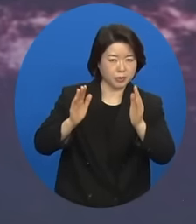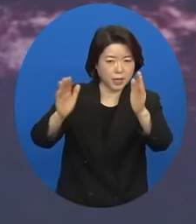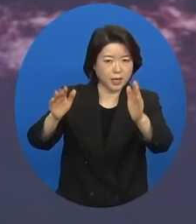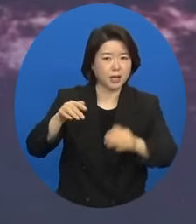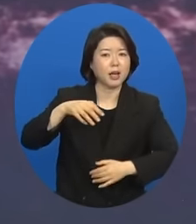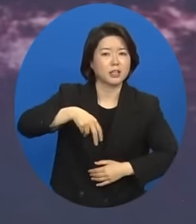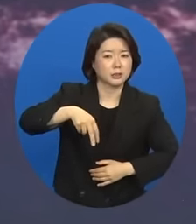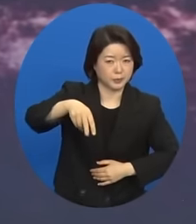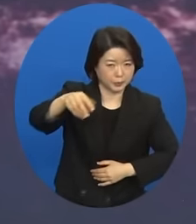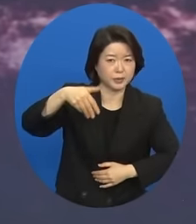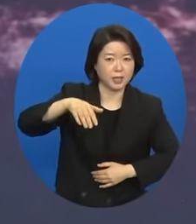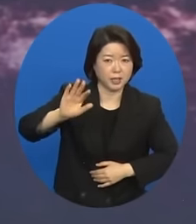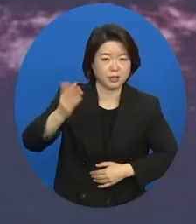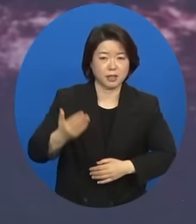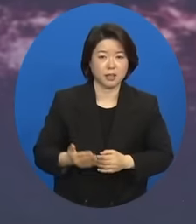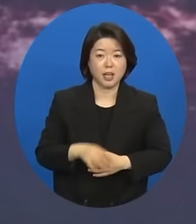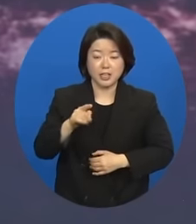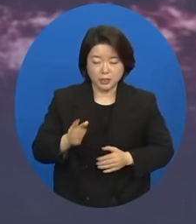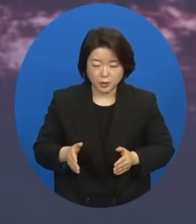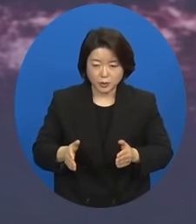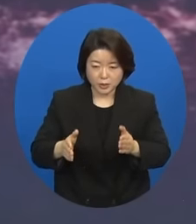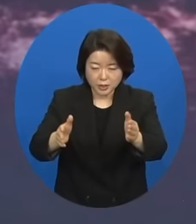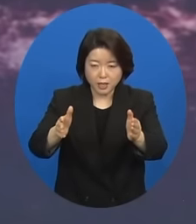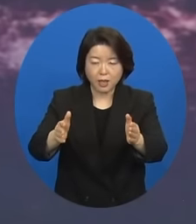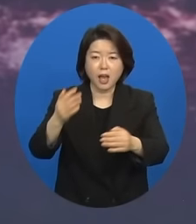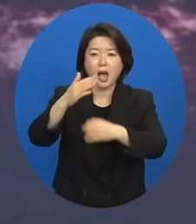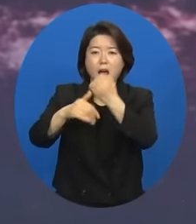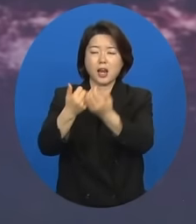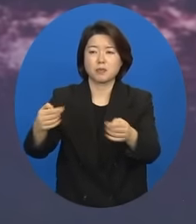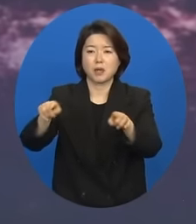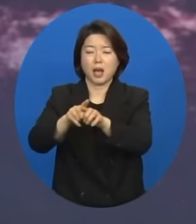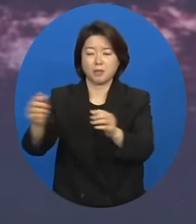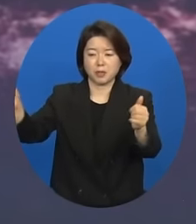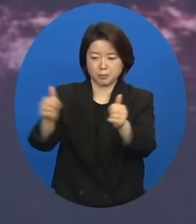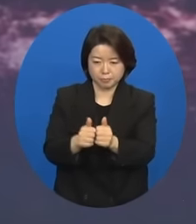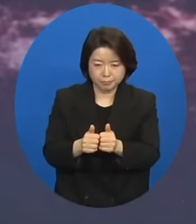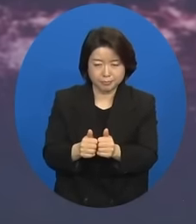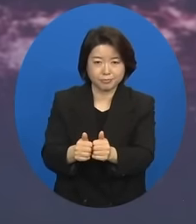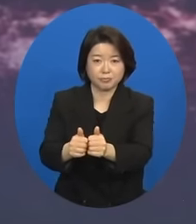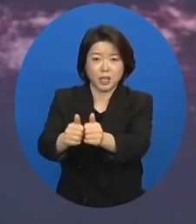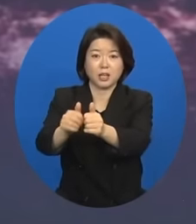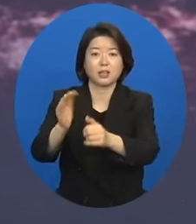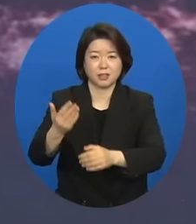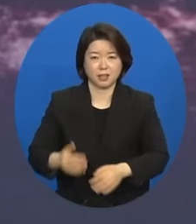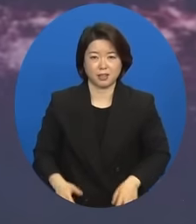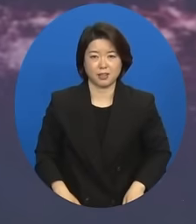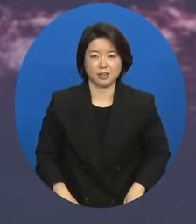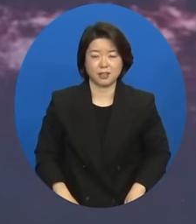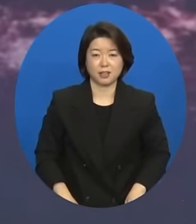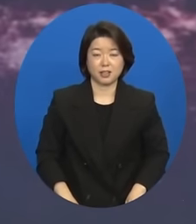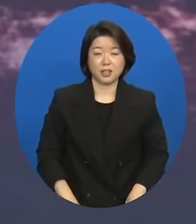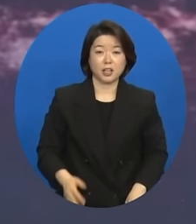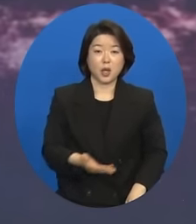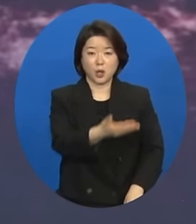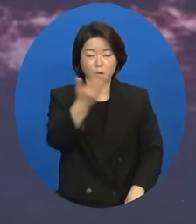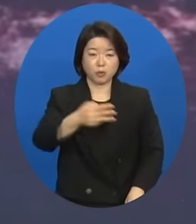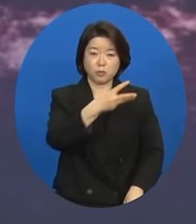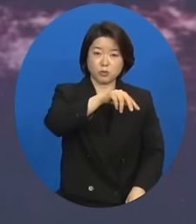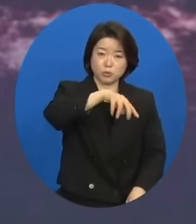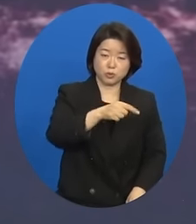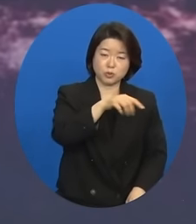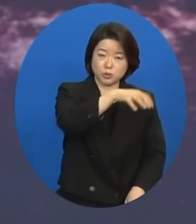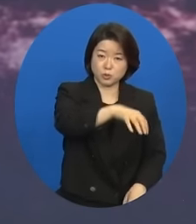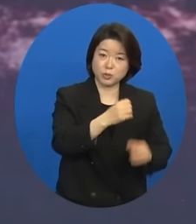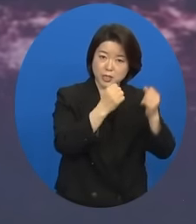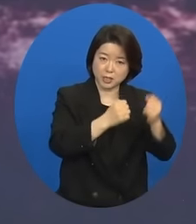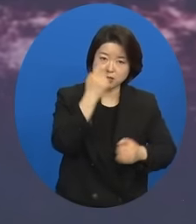그 가운데 하나님이 우리와 함께 하신다는 사실입니다 사랑 여러분 스라는 광야에 지금 계십니까 여러분